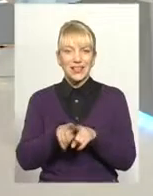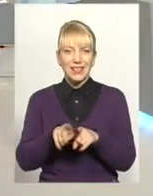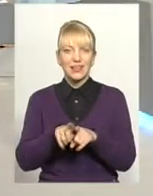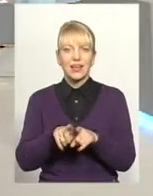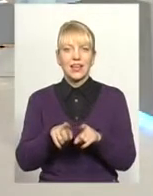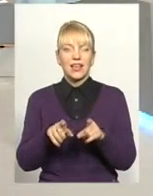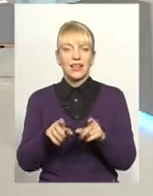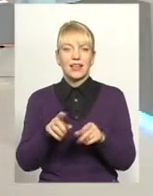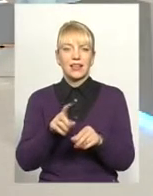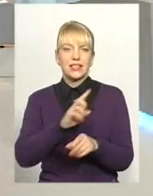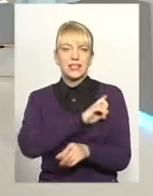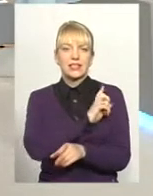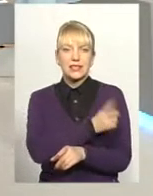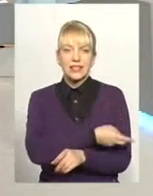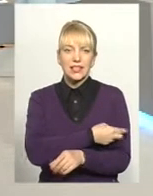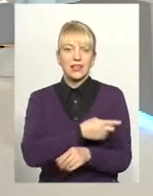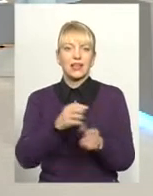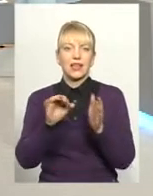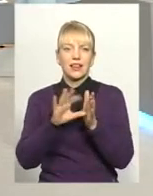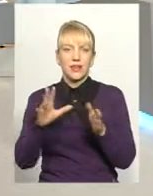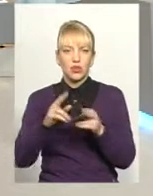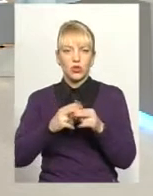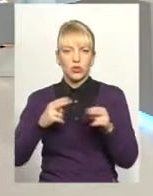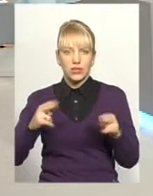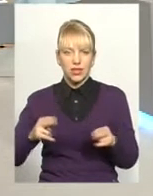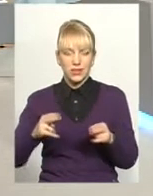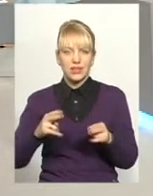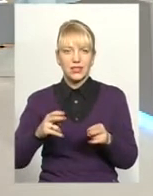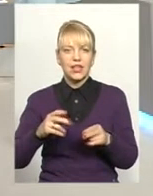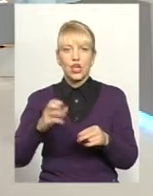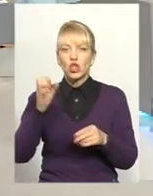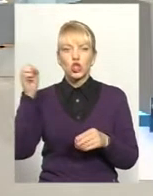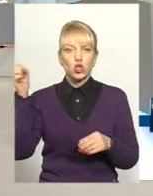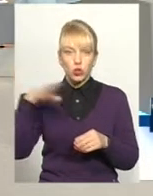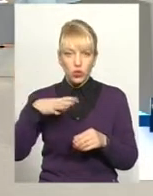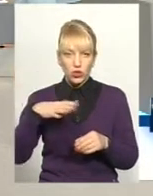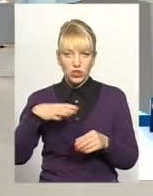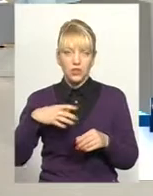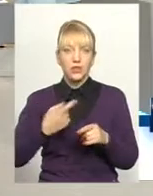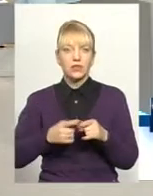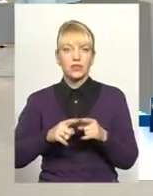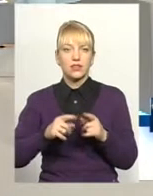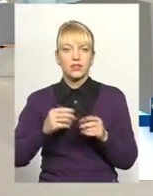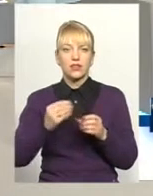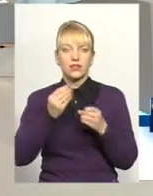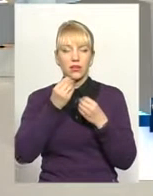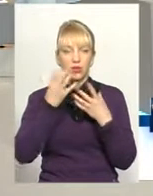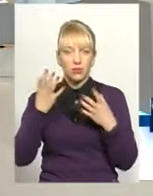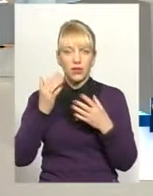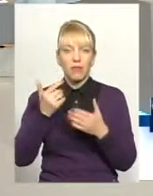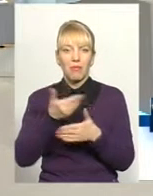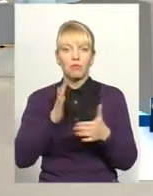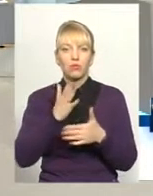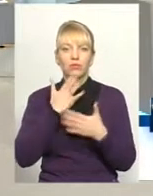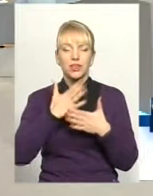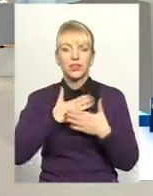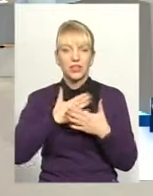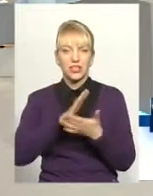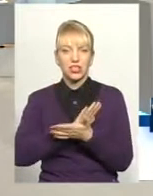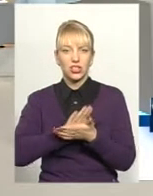на домогосподарств, тим менше втрати в електроенергії, тим ми будемо дихати чистішим повітрям. І